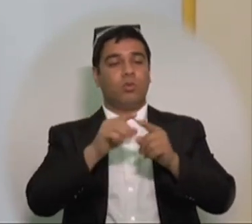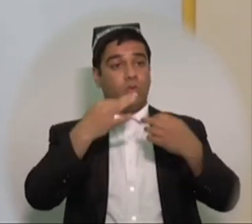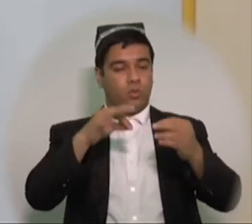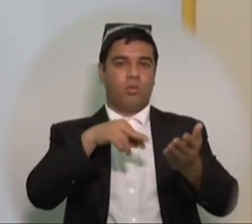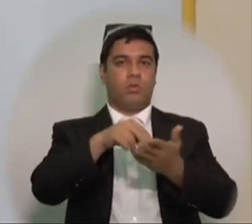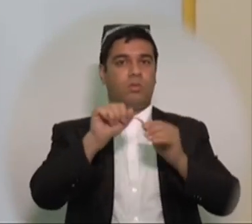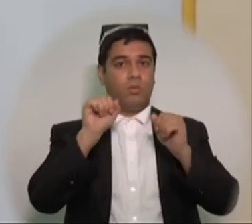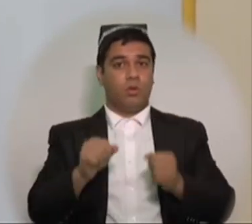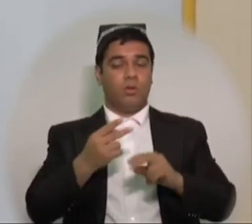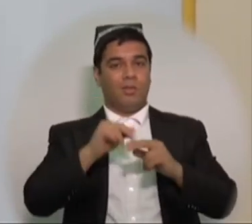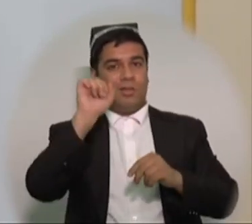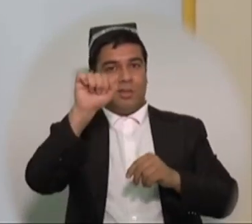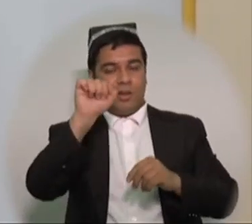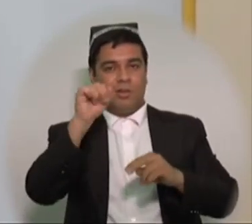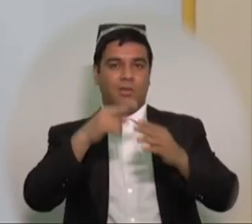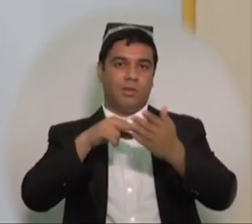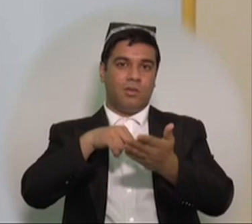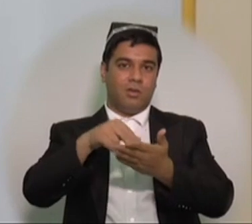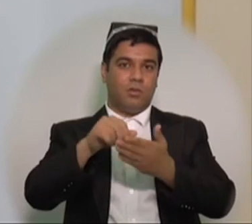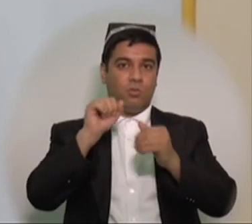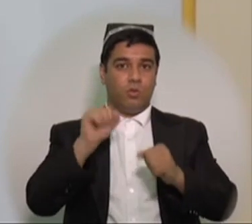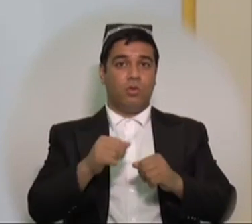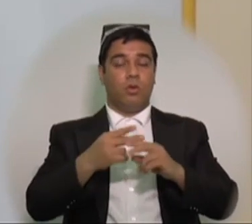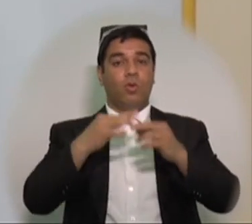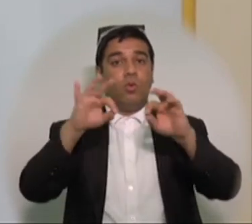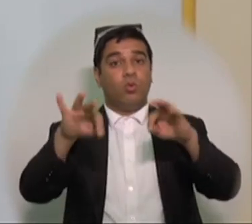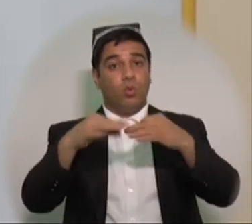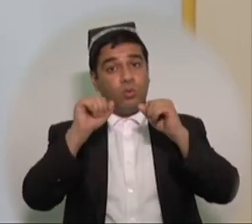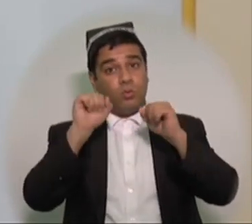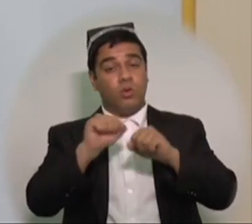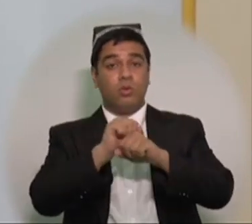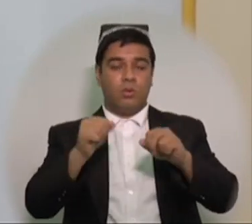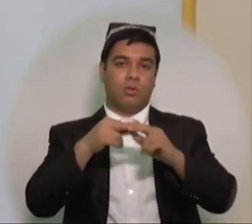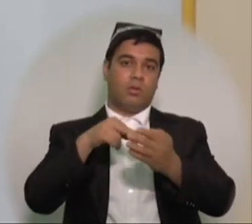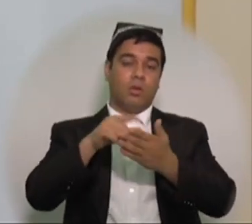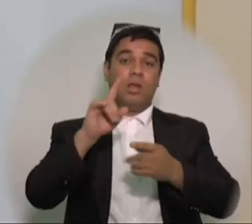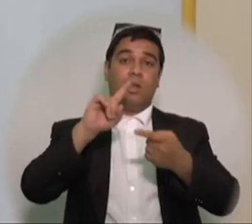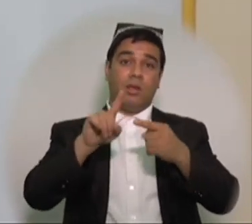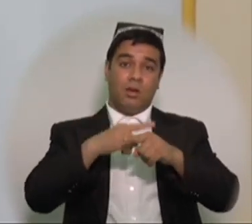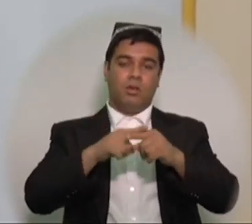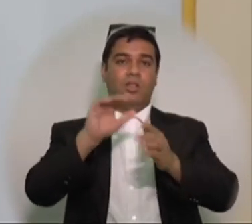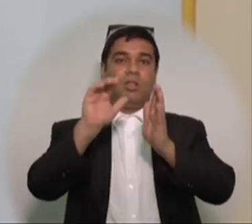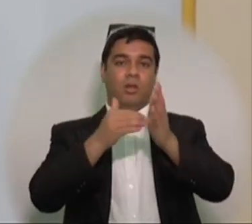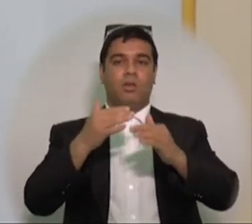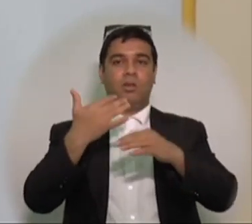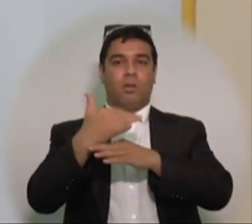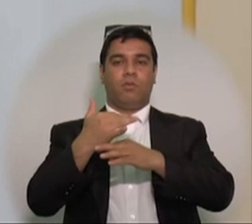khanalarına o şey takkırlatıp, kirip bastırıp varmasından ruhsat sorab girişedi. Yakı çakırıp taşkarıda